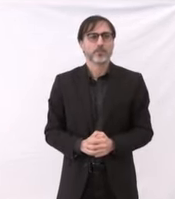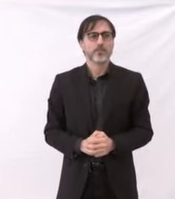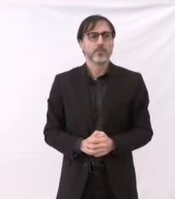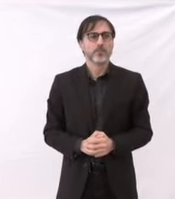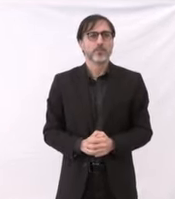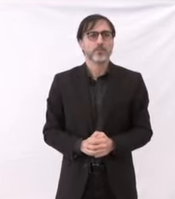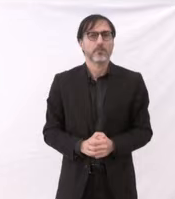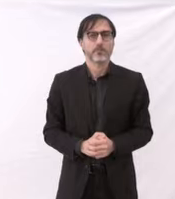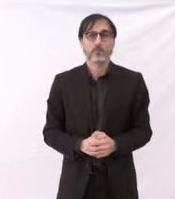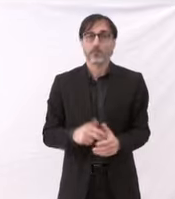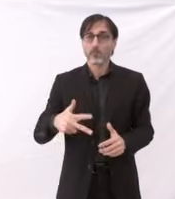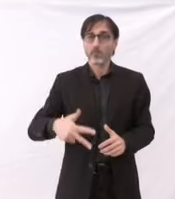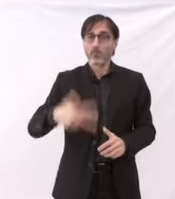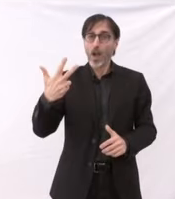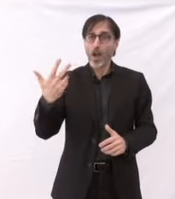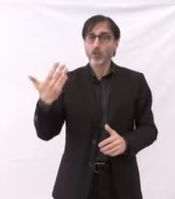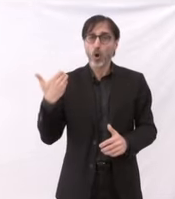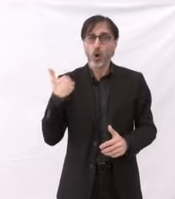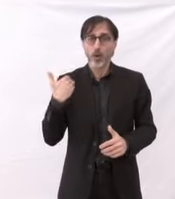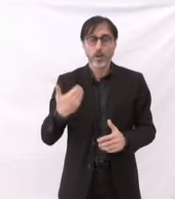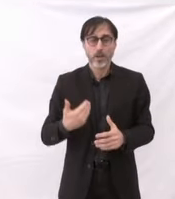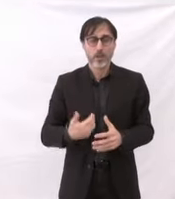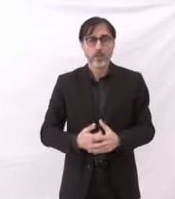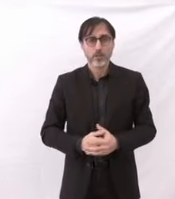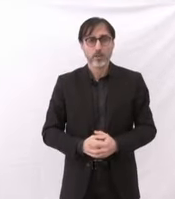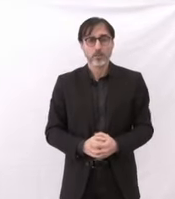In questi tre giorni,